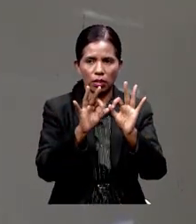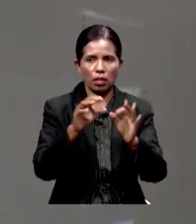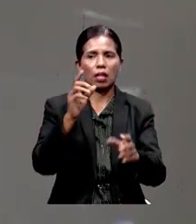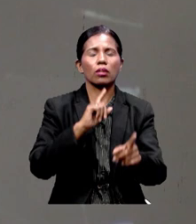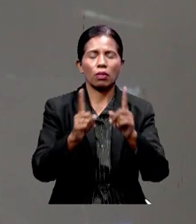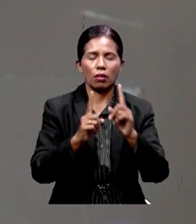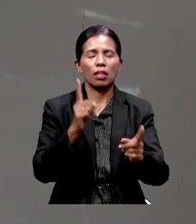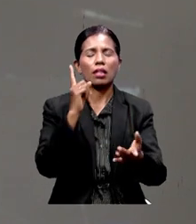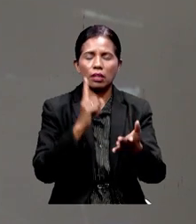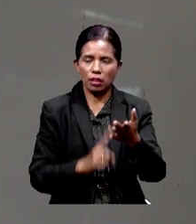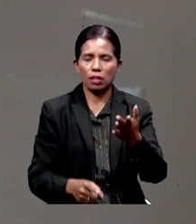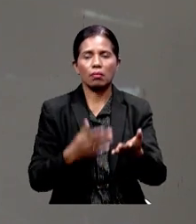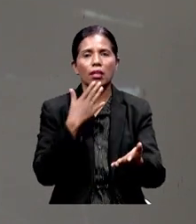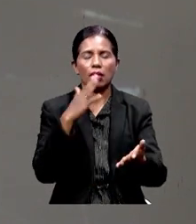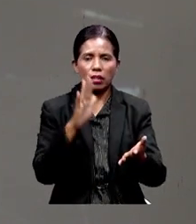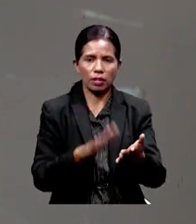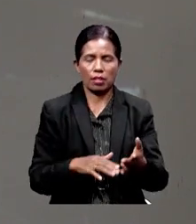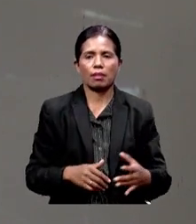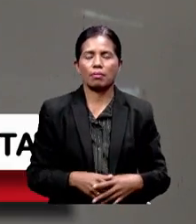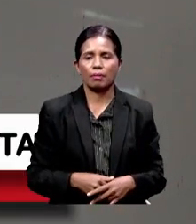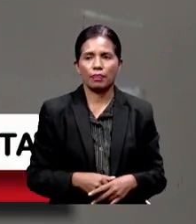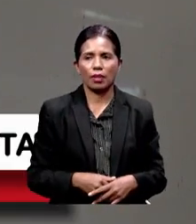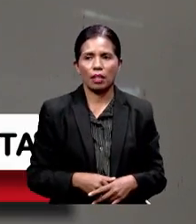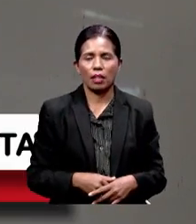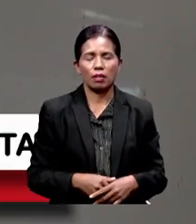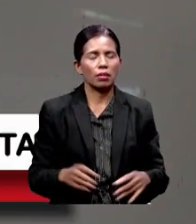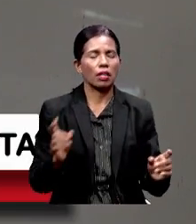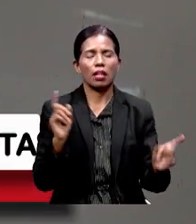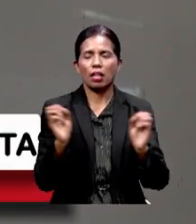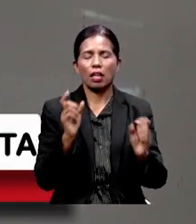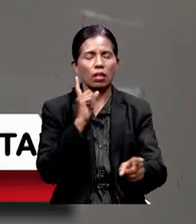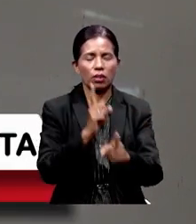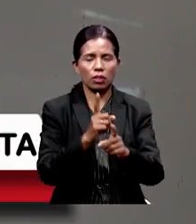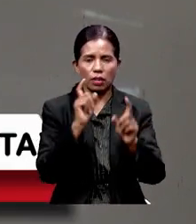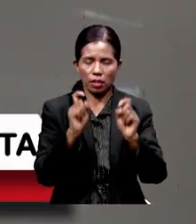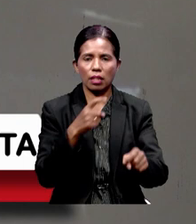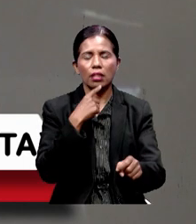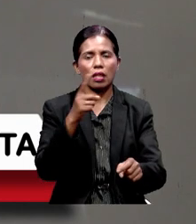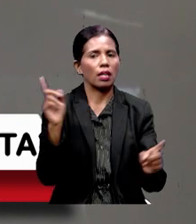duni saida nebe mak ladia buat nebe la los tengki hatete den la los